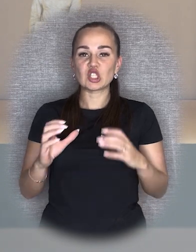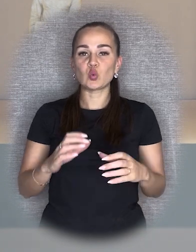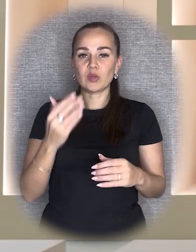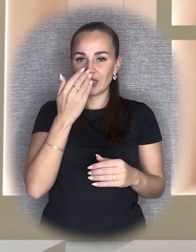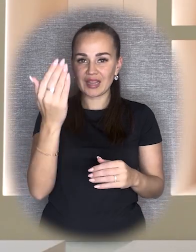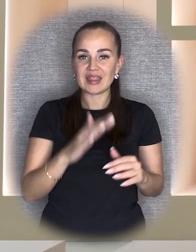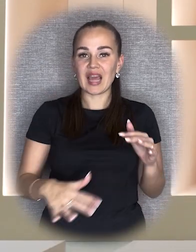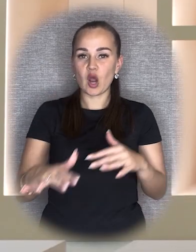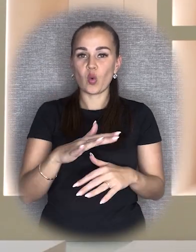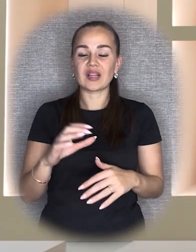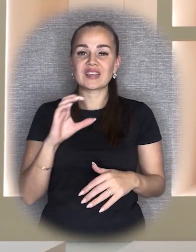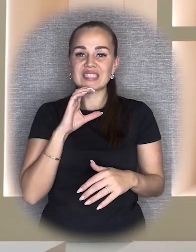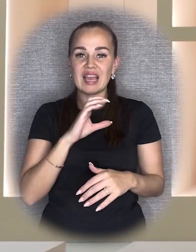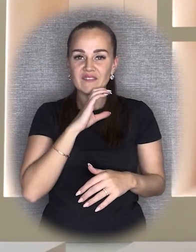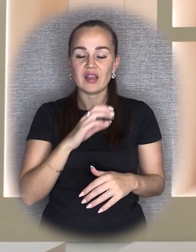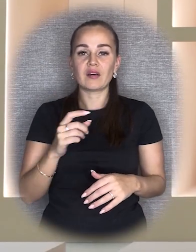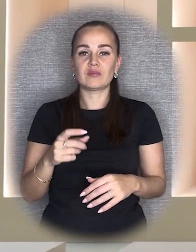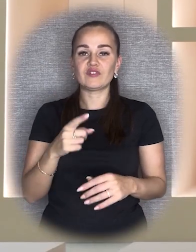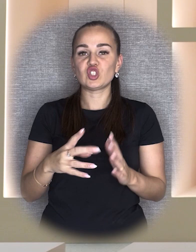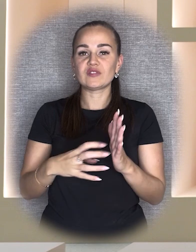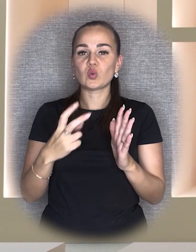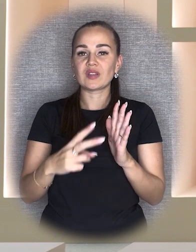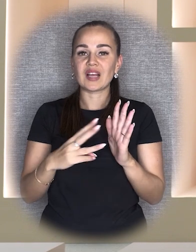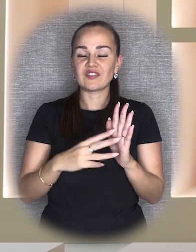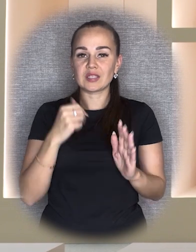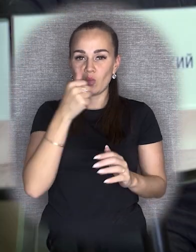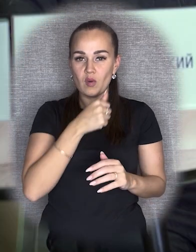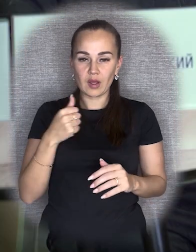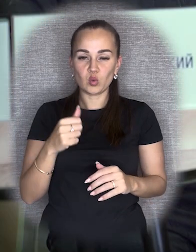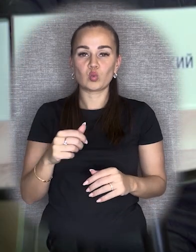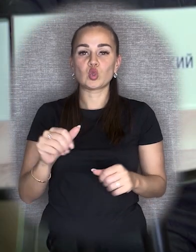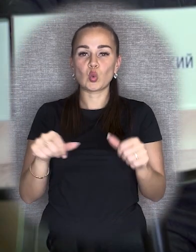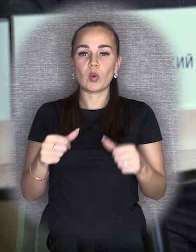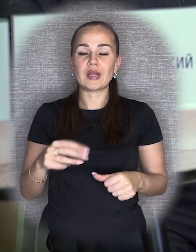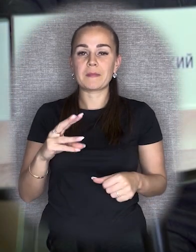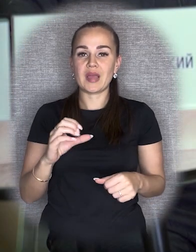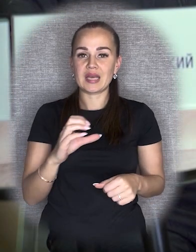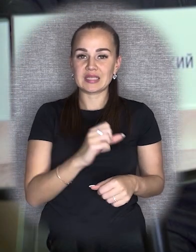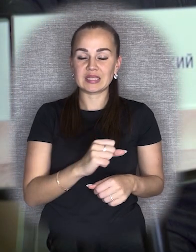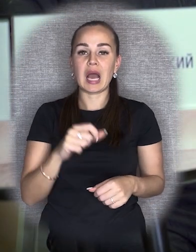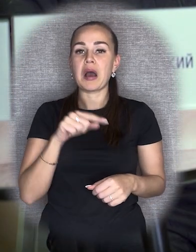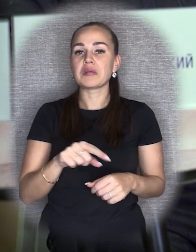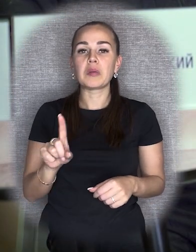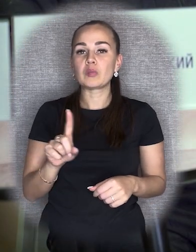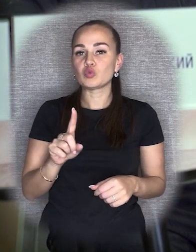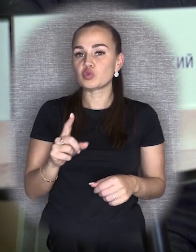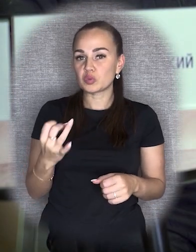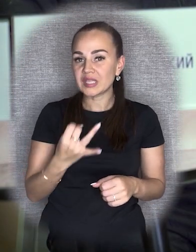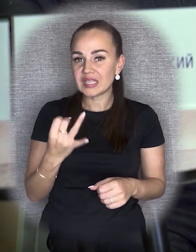в 1928 году под руководством скульптора Месса. И примечательна эта скульптурная